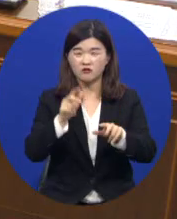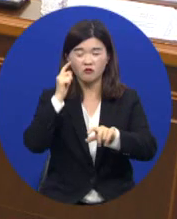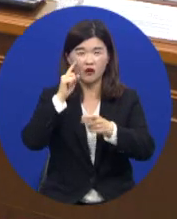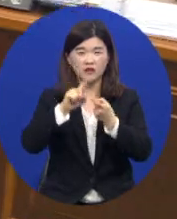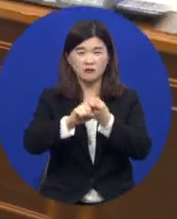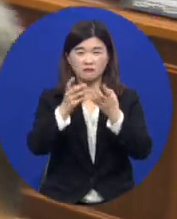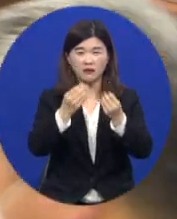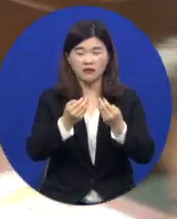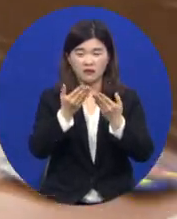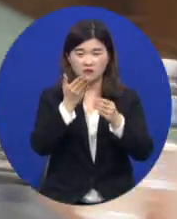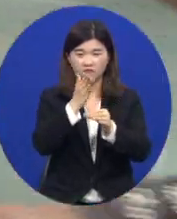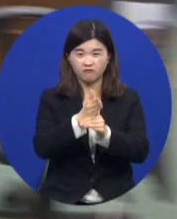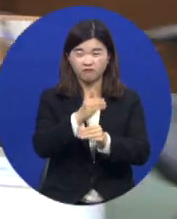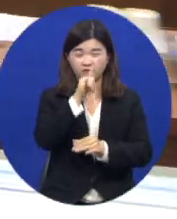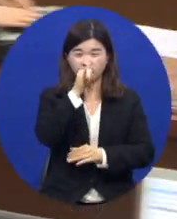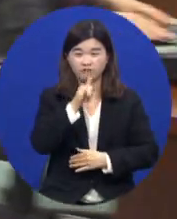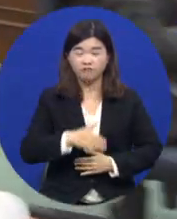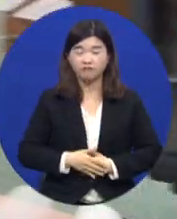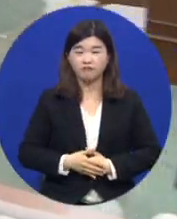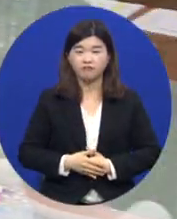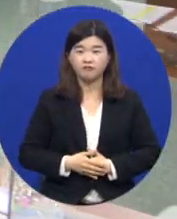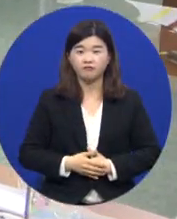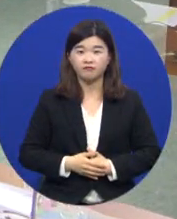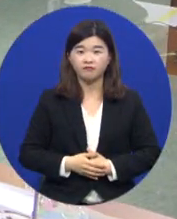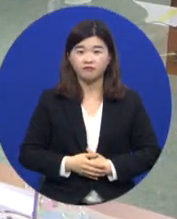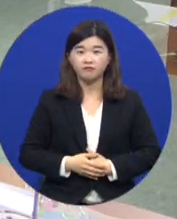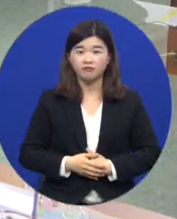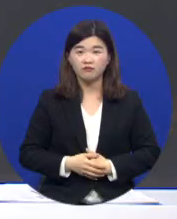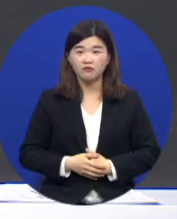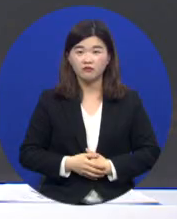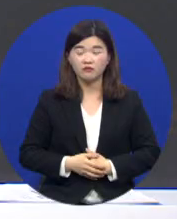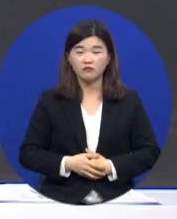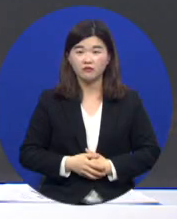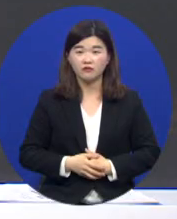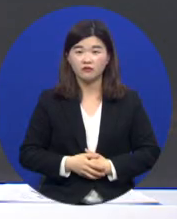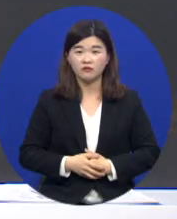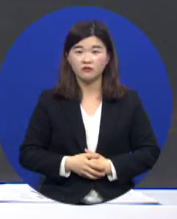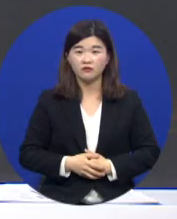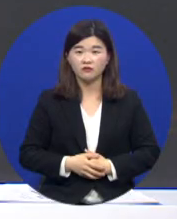주목됩니다. MBC 뉴스 현재훈입니다.